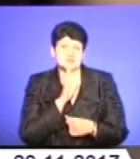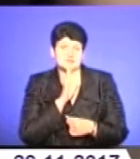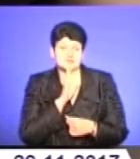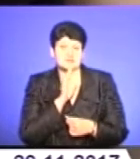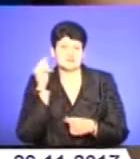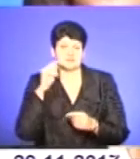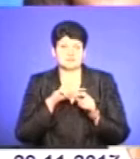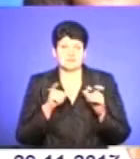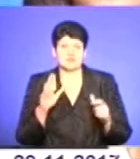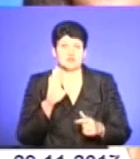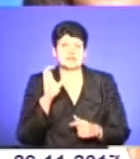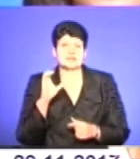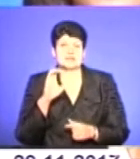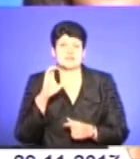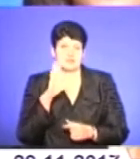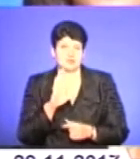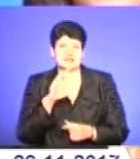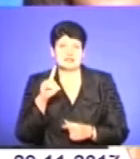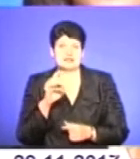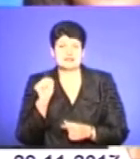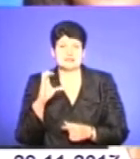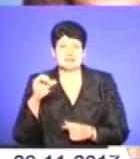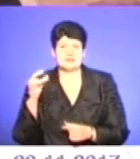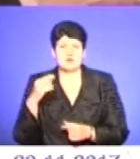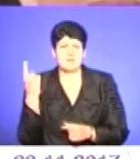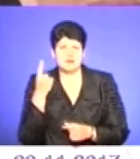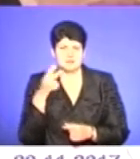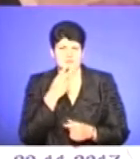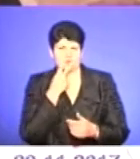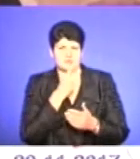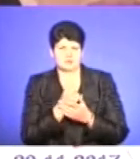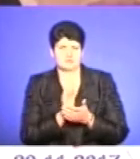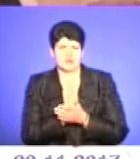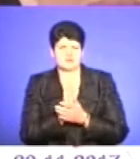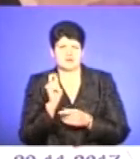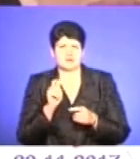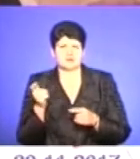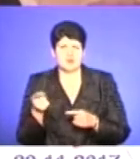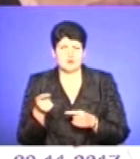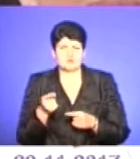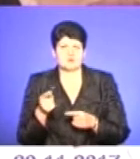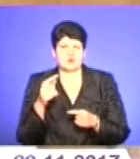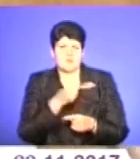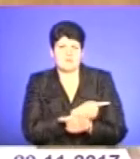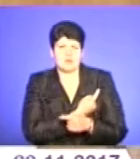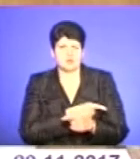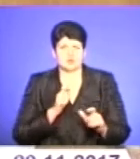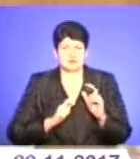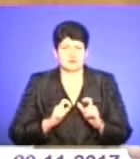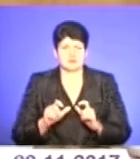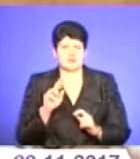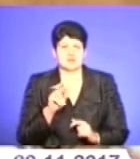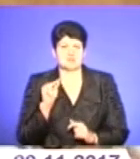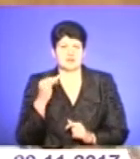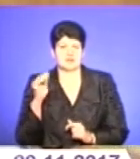Вікторія Засаднюк. Вперше її схожість з відомою акторкою помітила прес-секретар Тернопільського державного медуніверситету Яніна